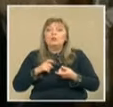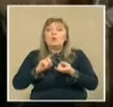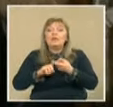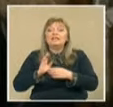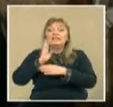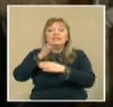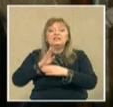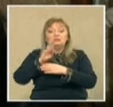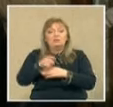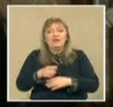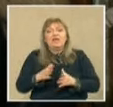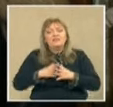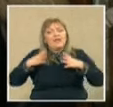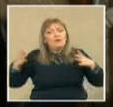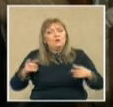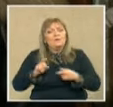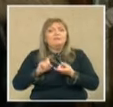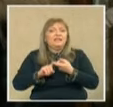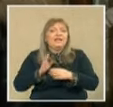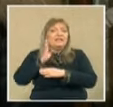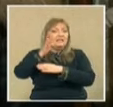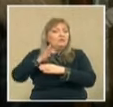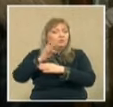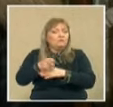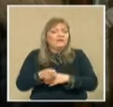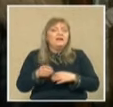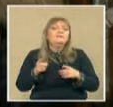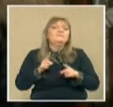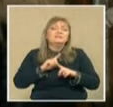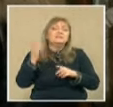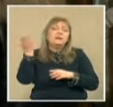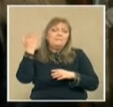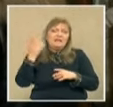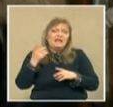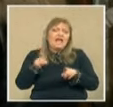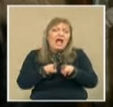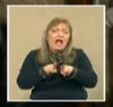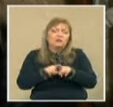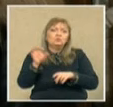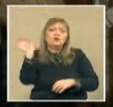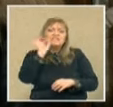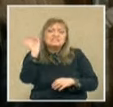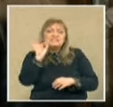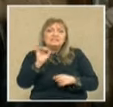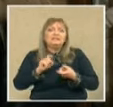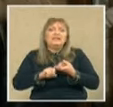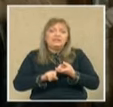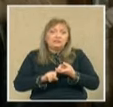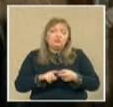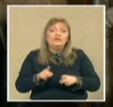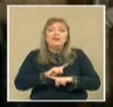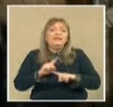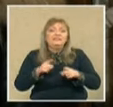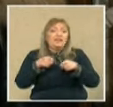Най-големите китове не мога точно да кажа, но със сигурност не са били от размерите на сините китове, може би по-скоро от типа на кашалотите, но